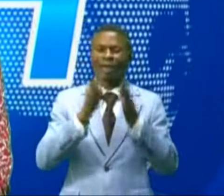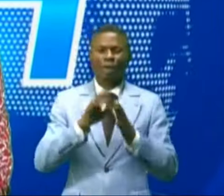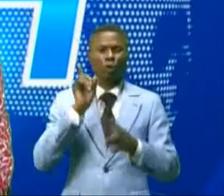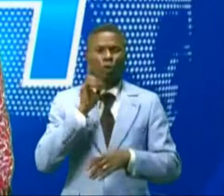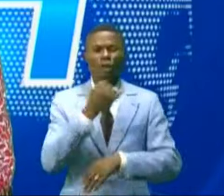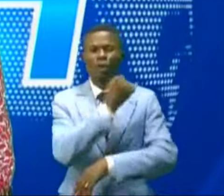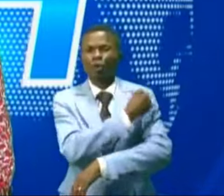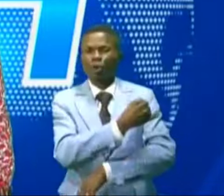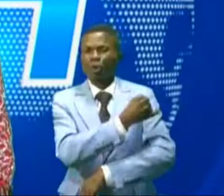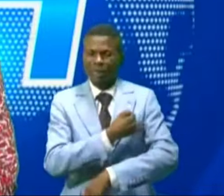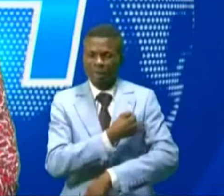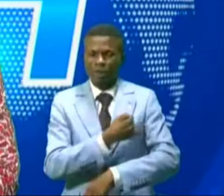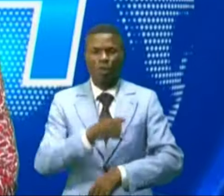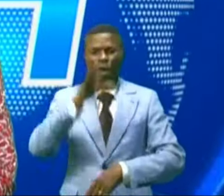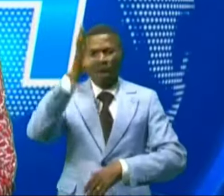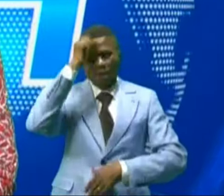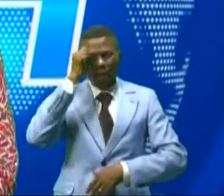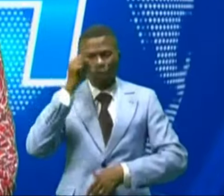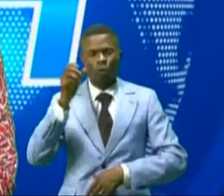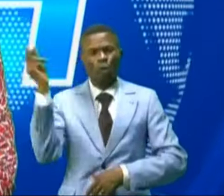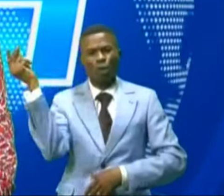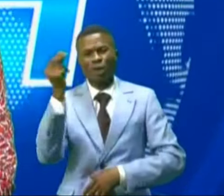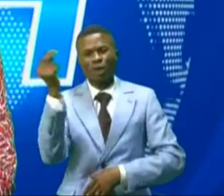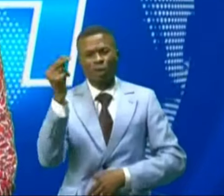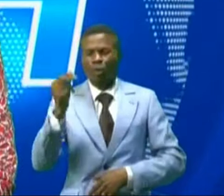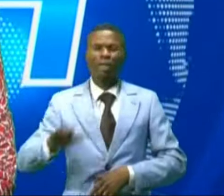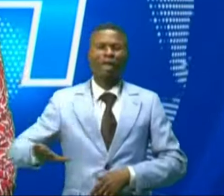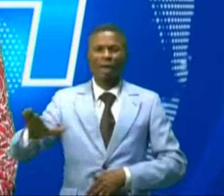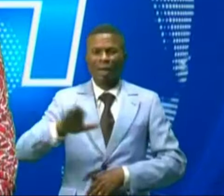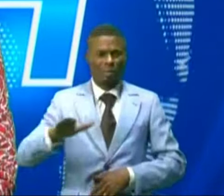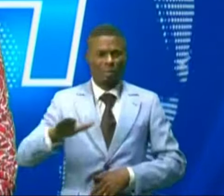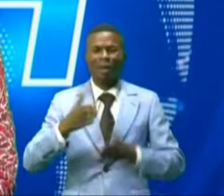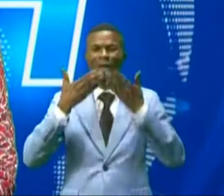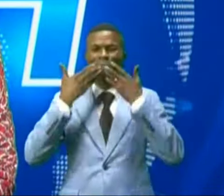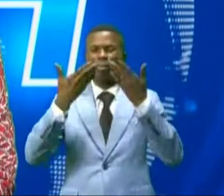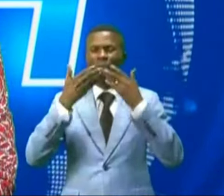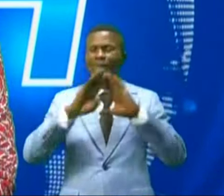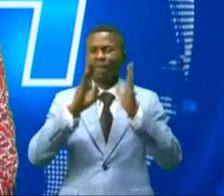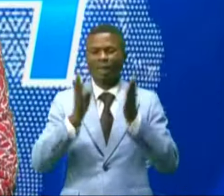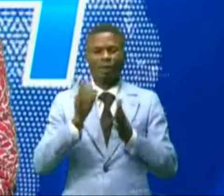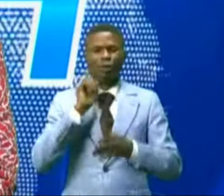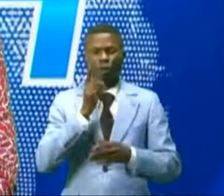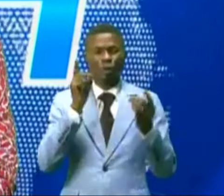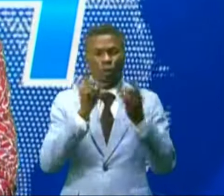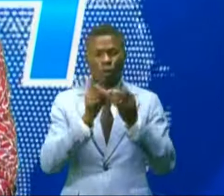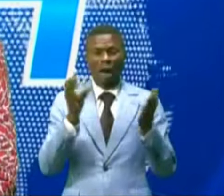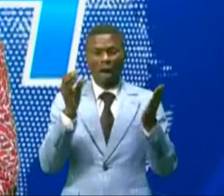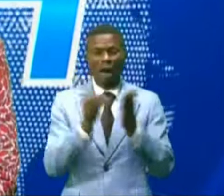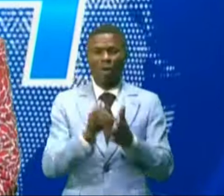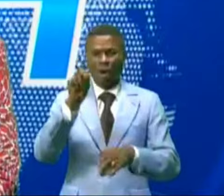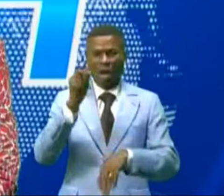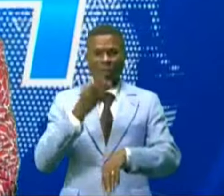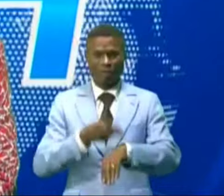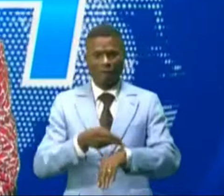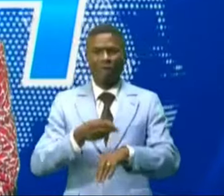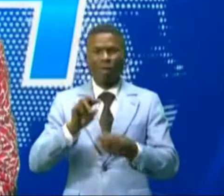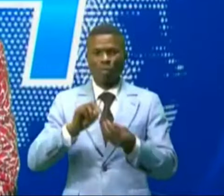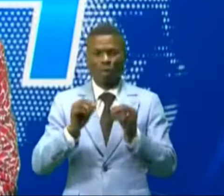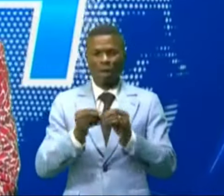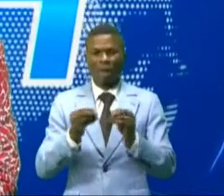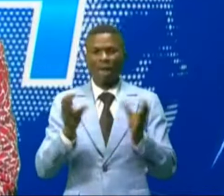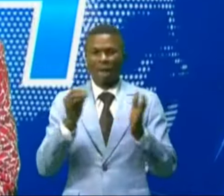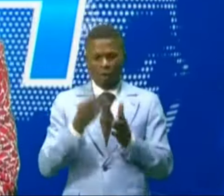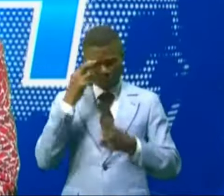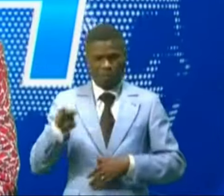Guilain Moukoko, Alain Galia. La rédaction de ce journal a été assurée par Patrick Bapuila. Et grand merci également